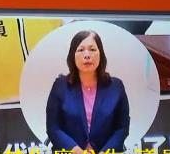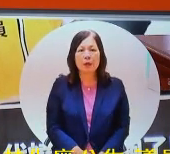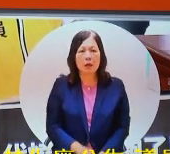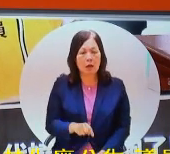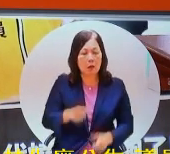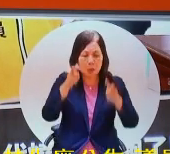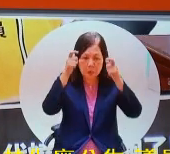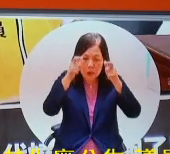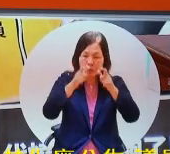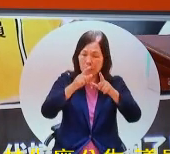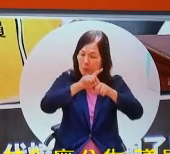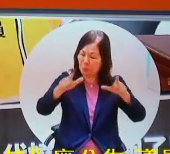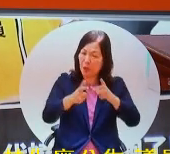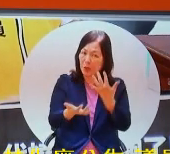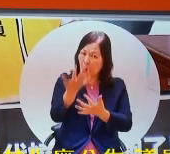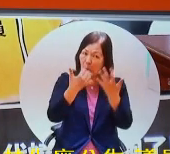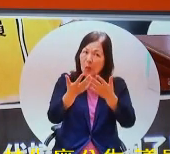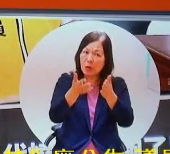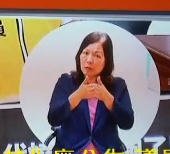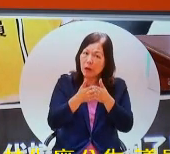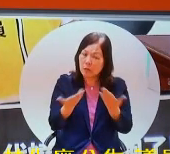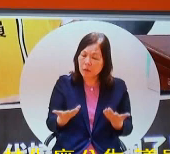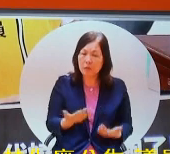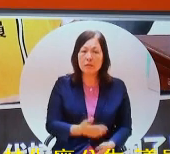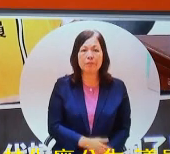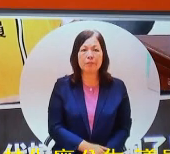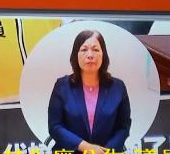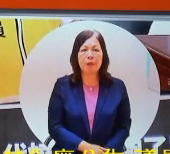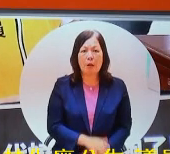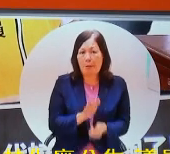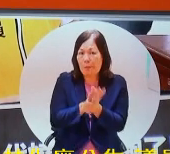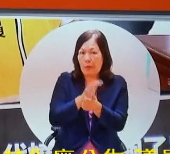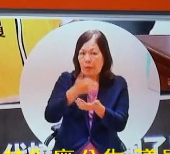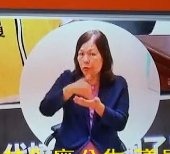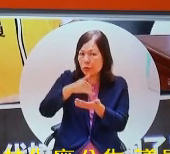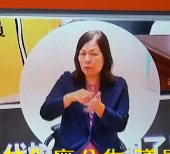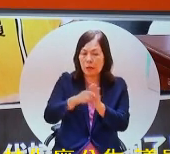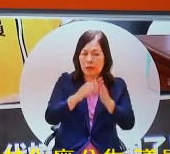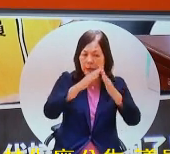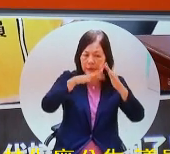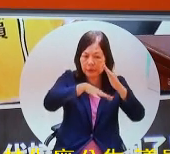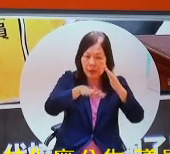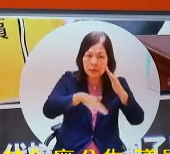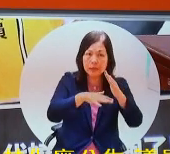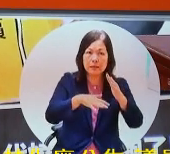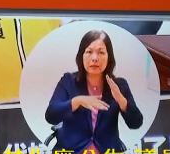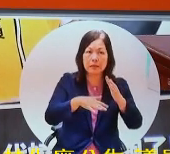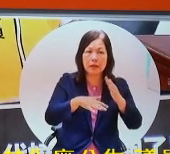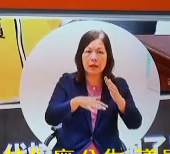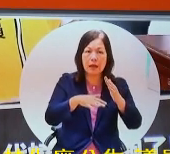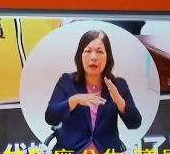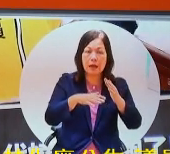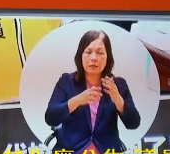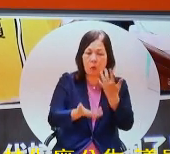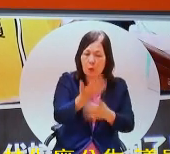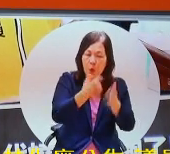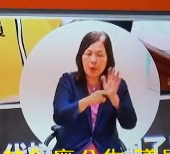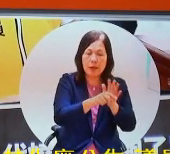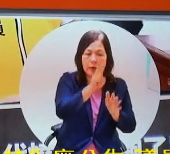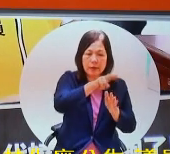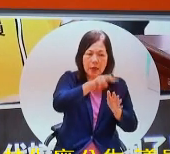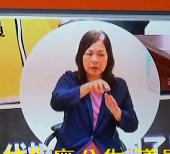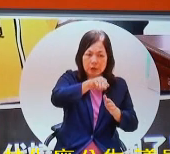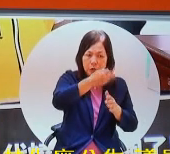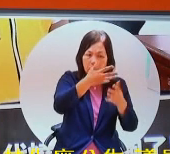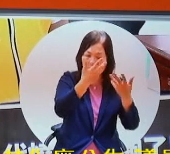多大的一个焚化炉？来，我们算给你看。现在目前高雄的家庭焚化烧的量是